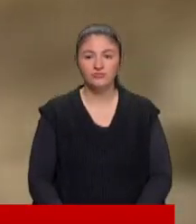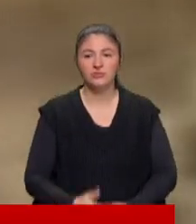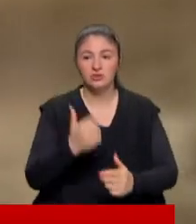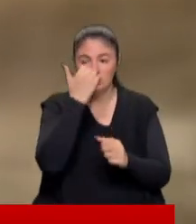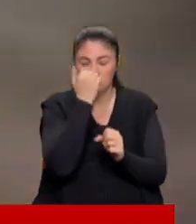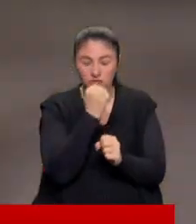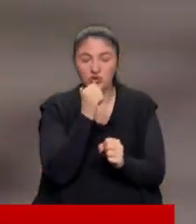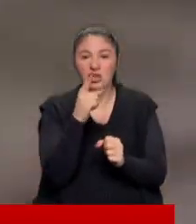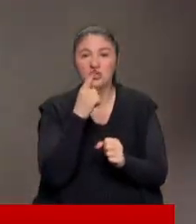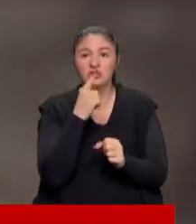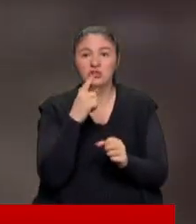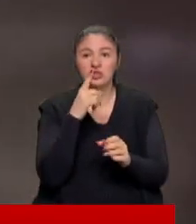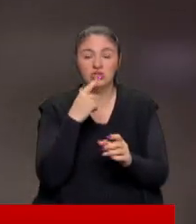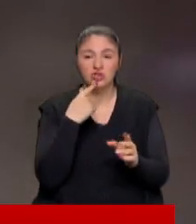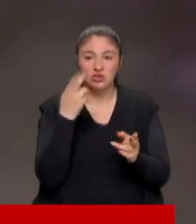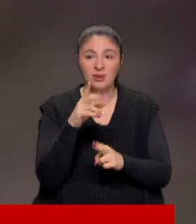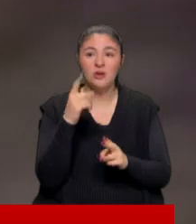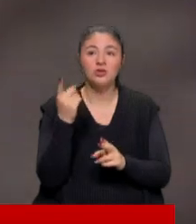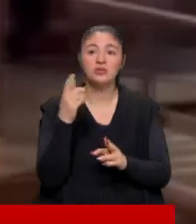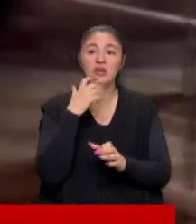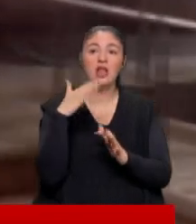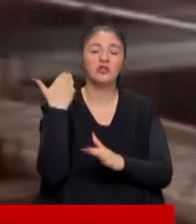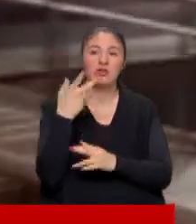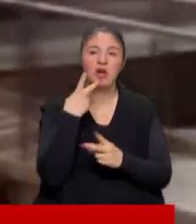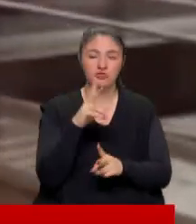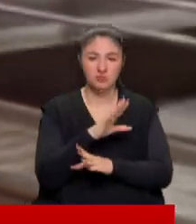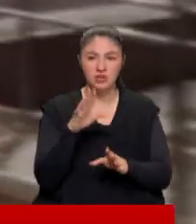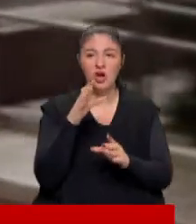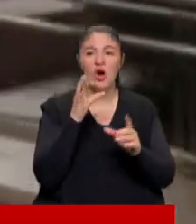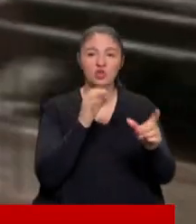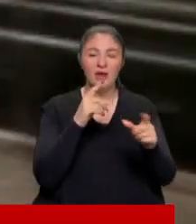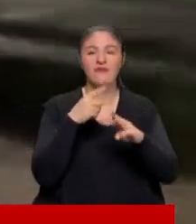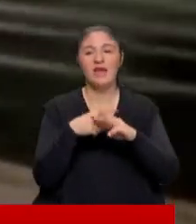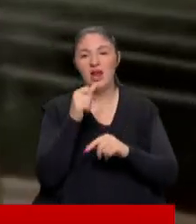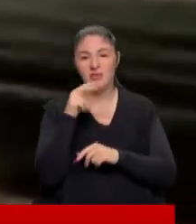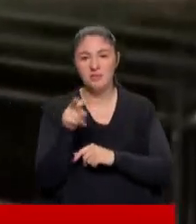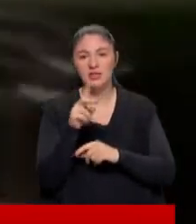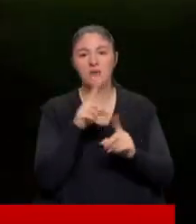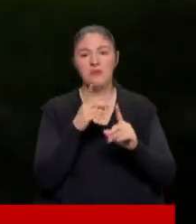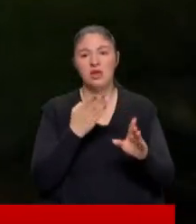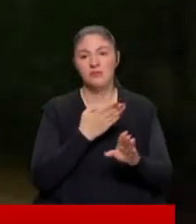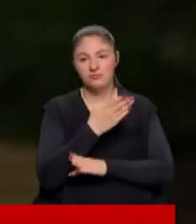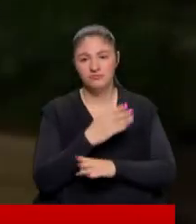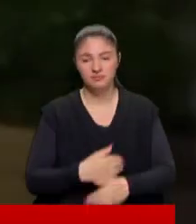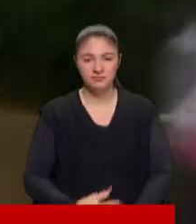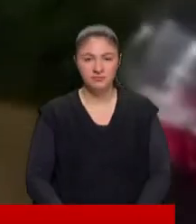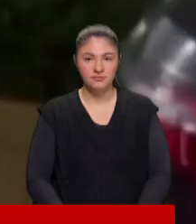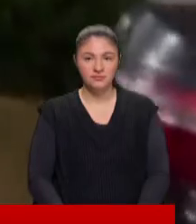Kan donduran cinayetin perde arkası yıllar sonra aydınlatıldı. Osman Çiftçi ve Enver Çaylak adliyeye sevk edildi.